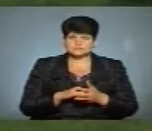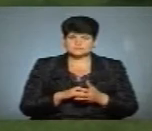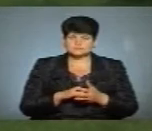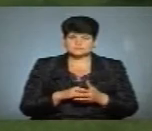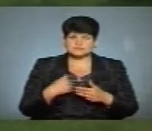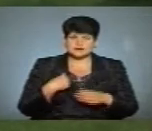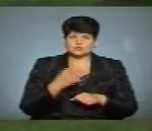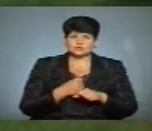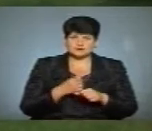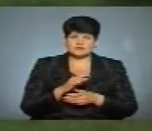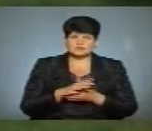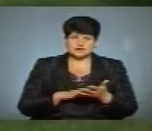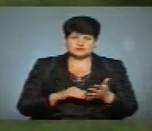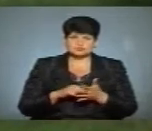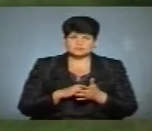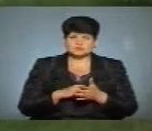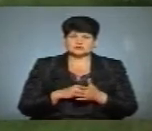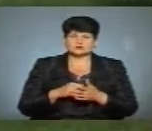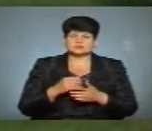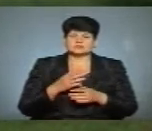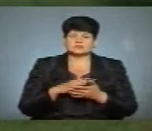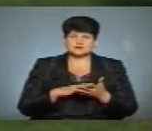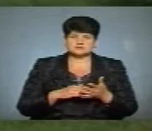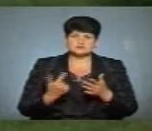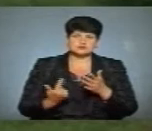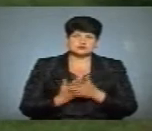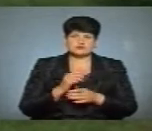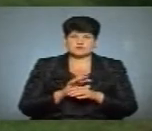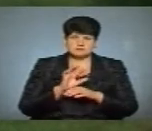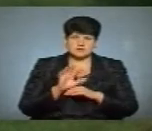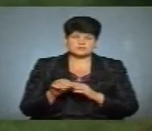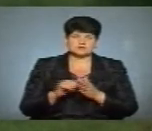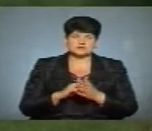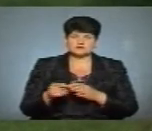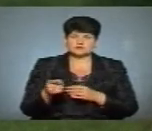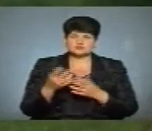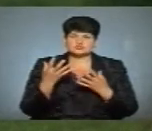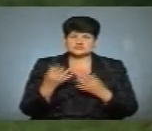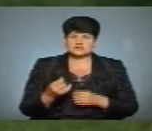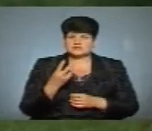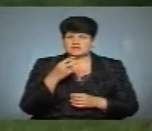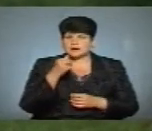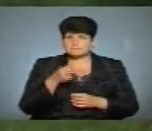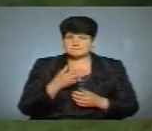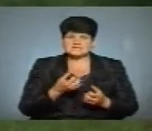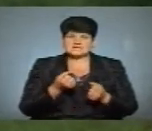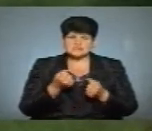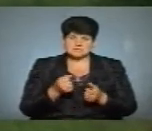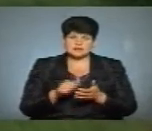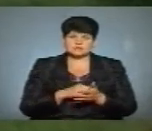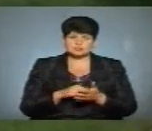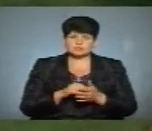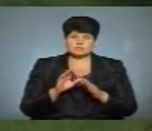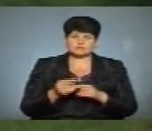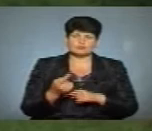Я доробляв далі документи. Доробив документи, вони відправили знову документи на Тернопіль. Вони ще 2 місяці тримали біля себе документи.